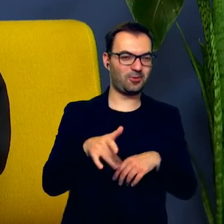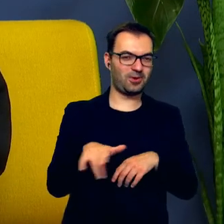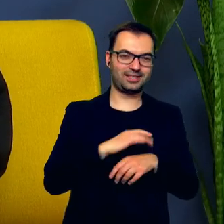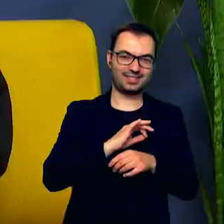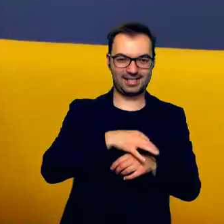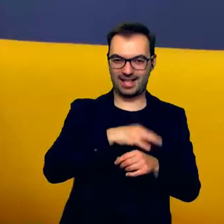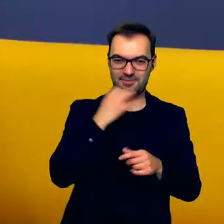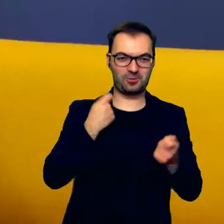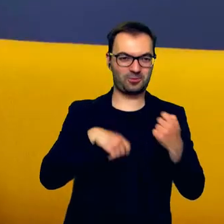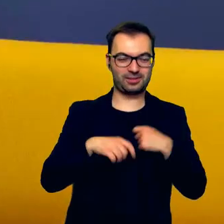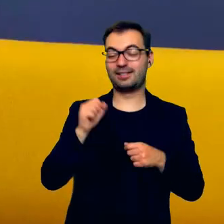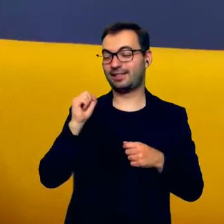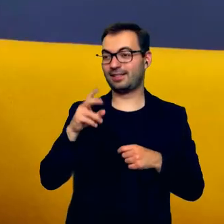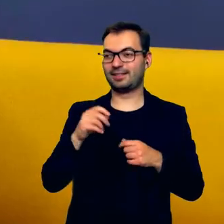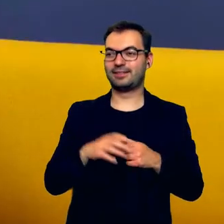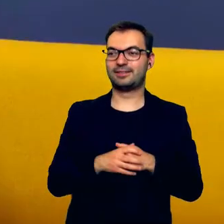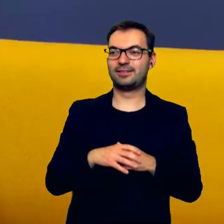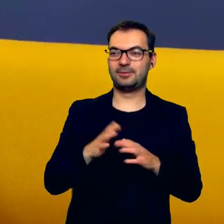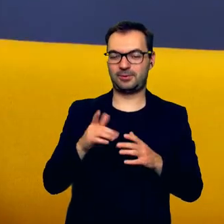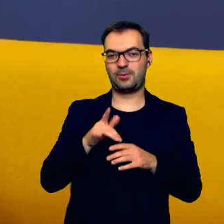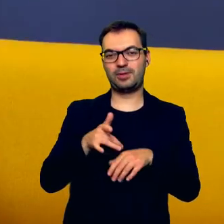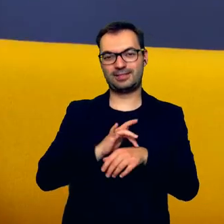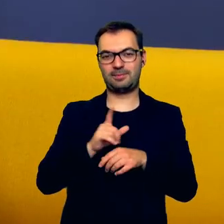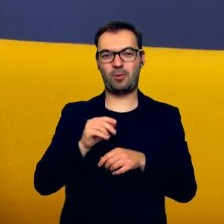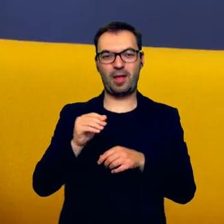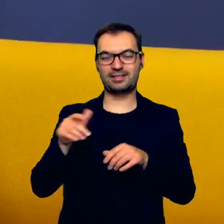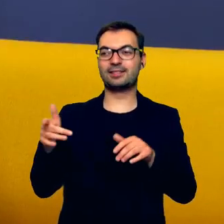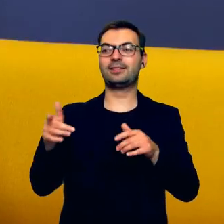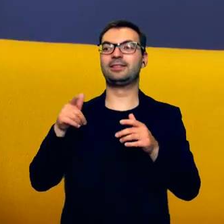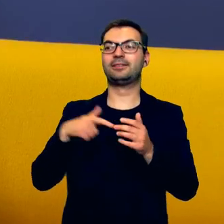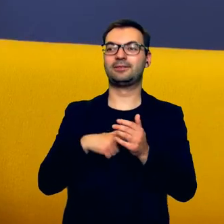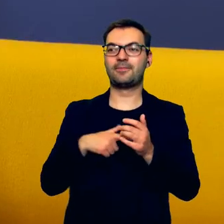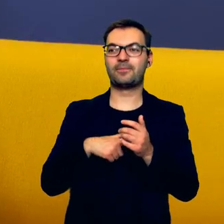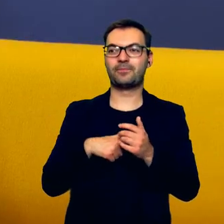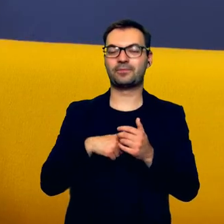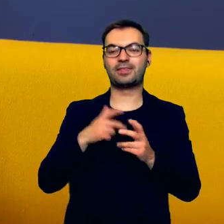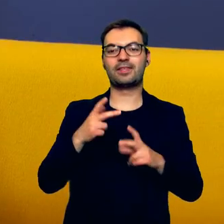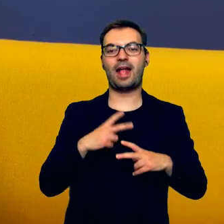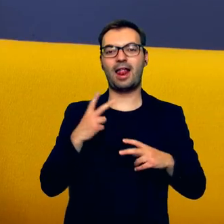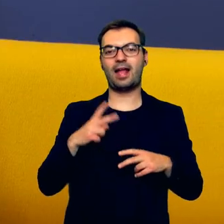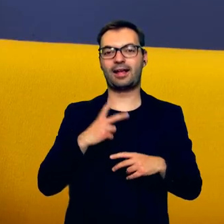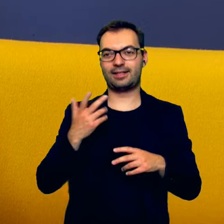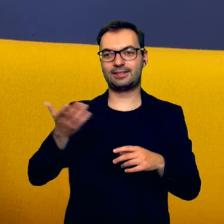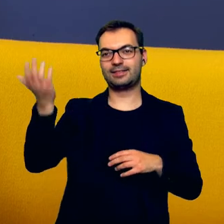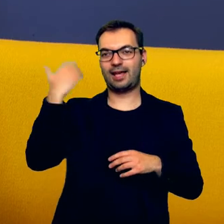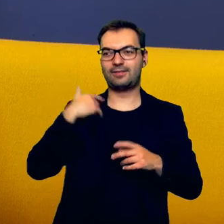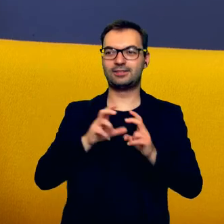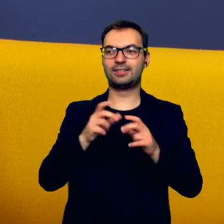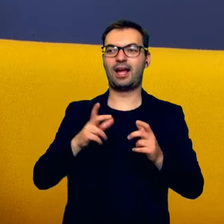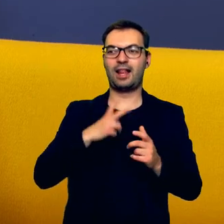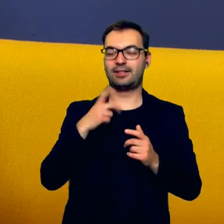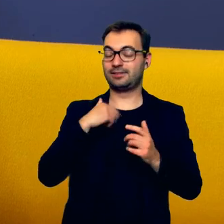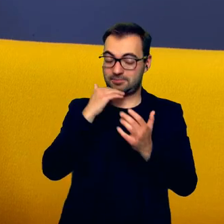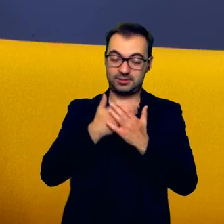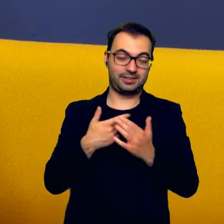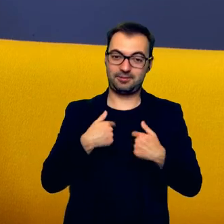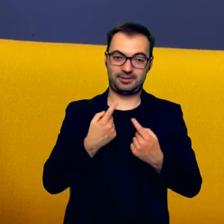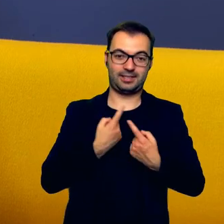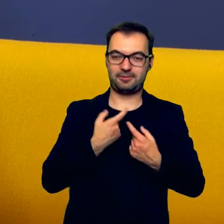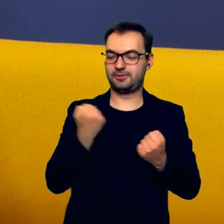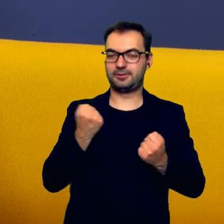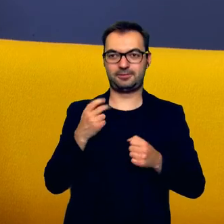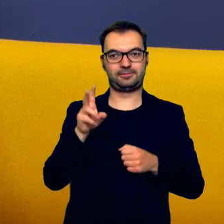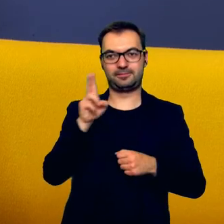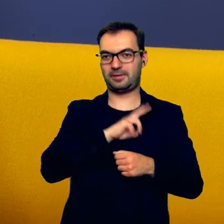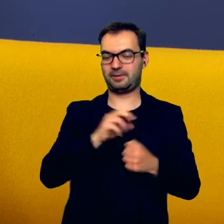jest. To rzeczywiście trafna uwaga. Ta elegancja dawna, przyznam się sam, że robi